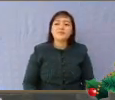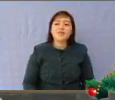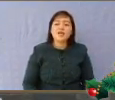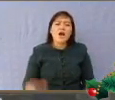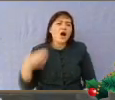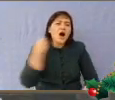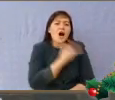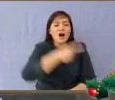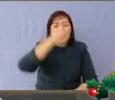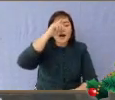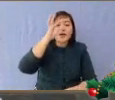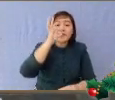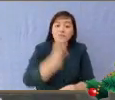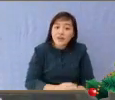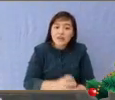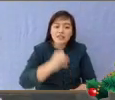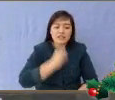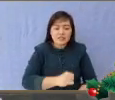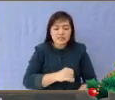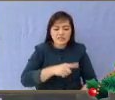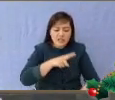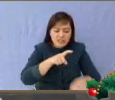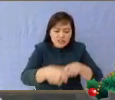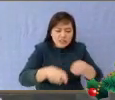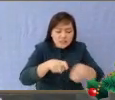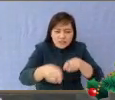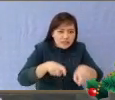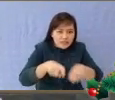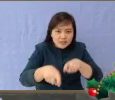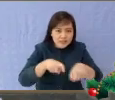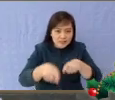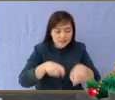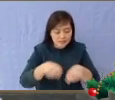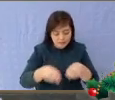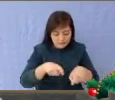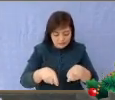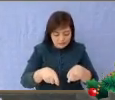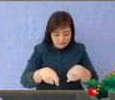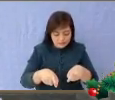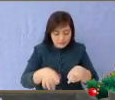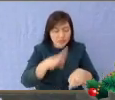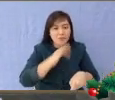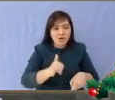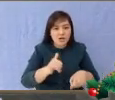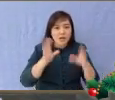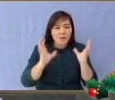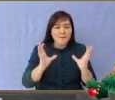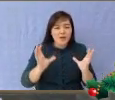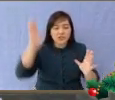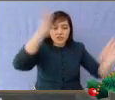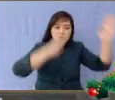lumalaban sa pamamagitan ng pananampalataya o tayo ay lumalaban sa pamamagitan lang ng ating edukasyon.